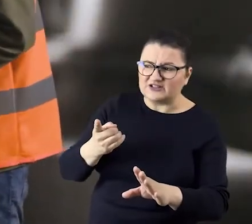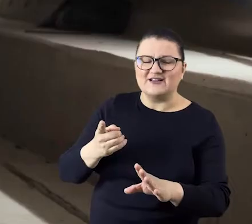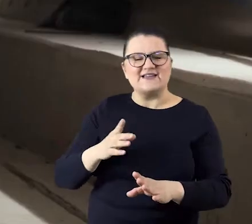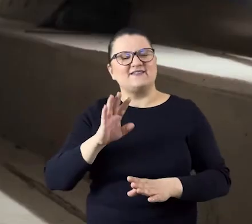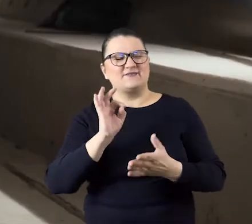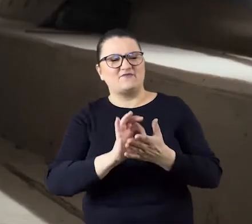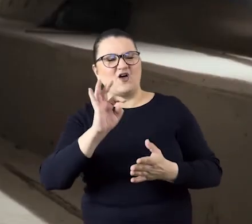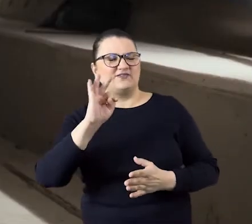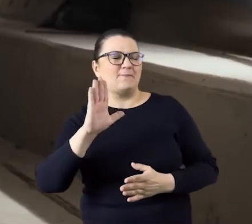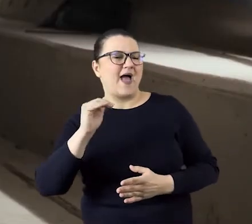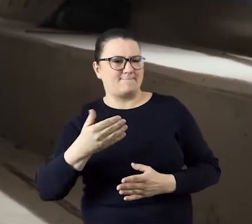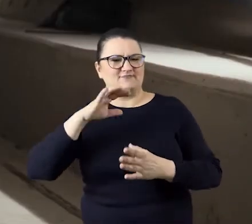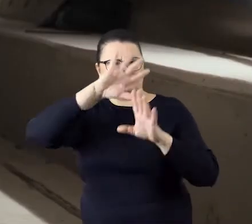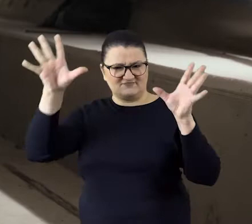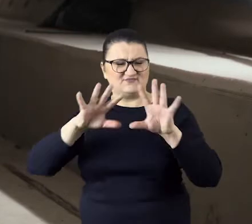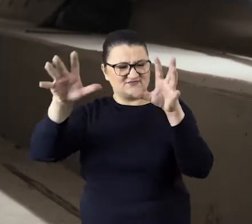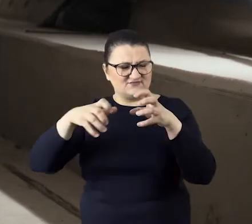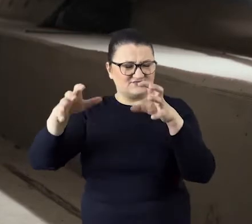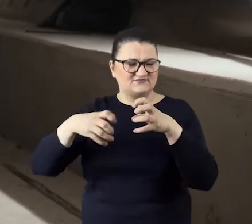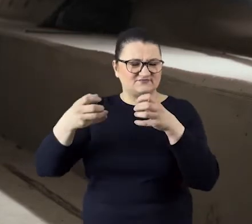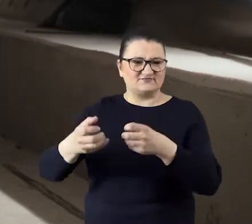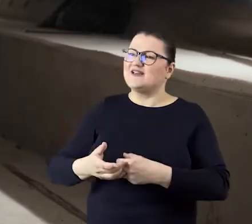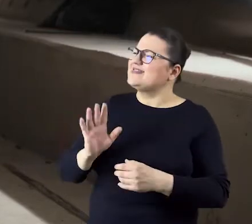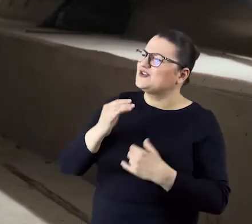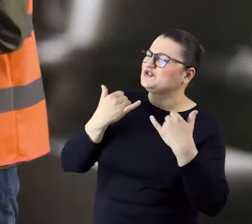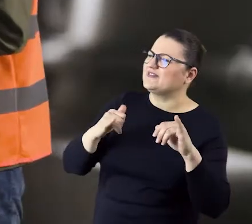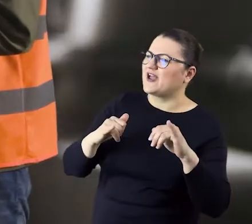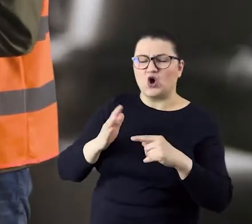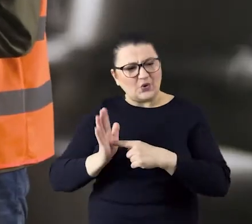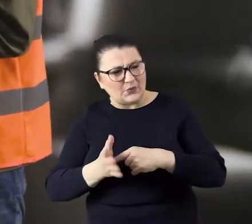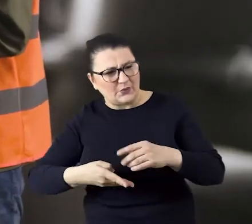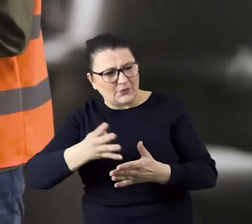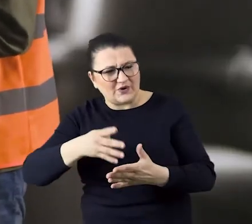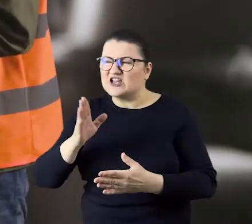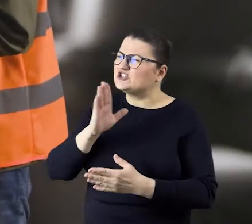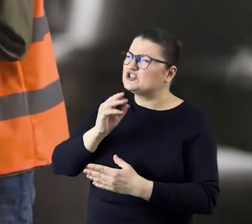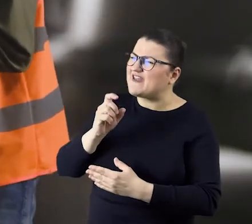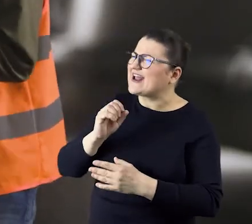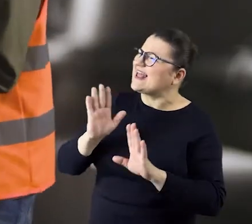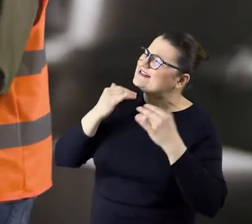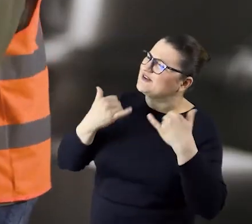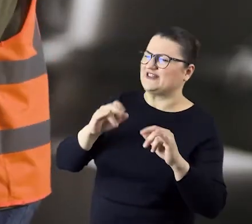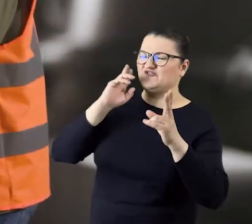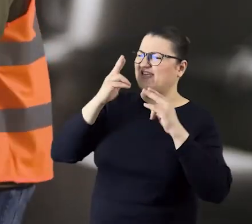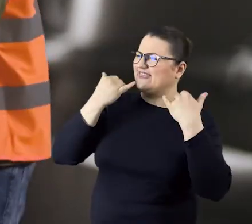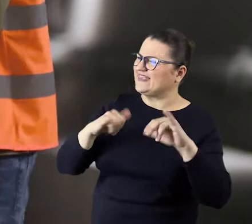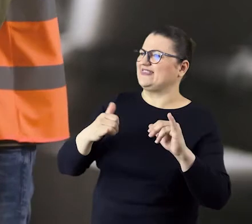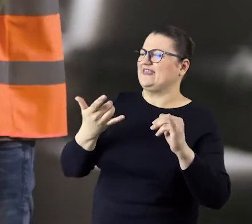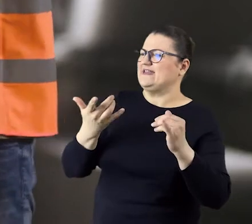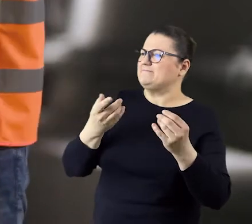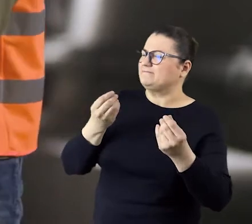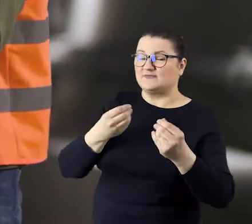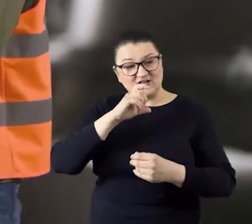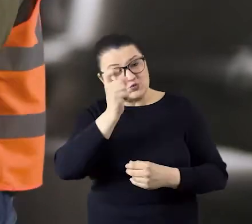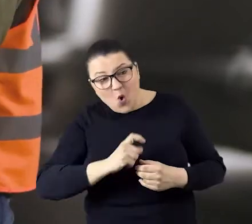Słyszy to pani? To TBM drąży. Nie, to coś innego. Szlifierka. Nie szlifierka, ten dźwięk jest taki inny,